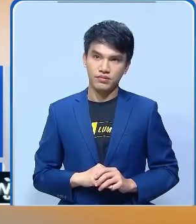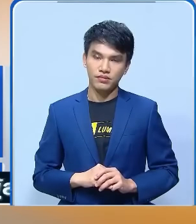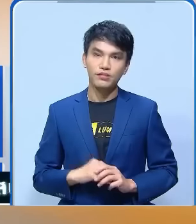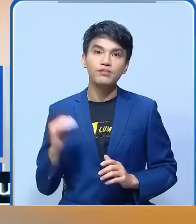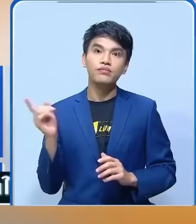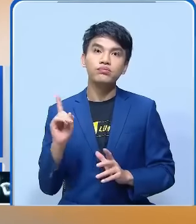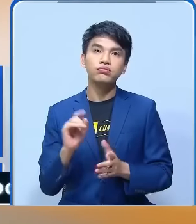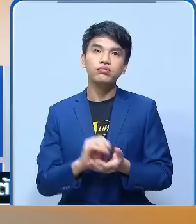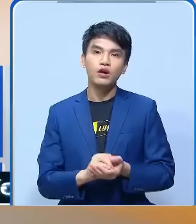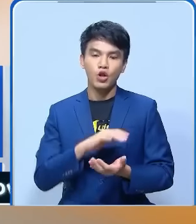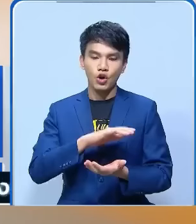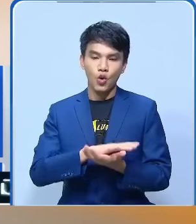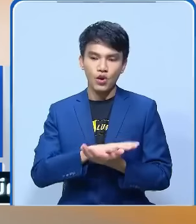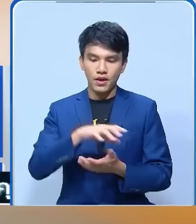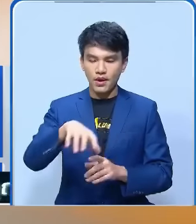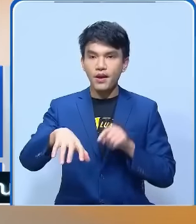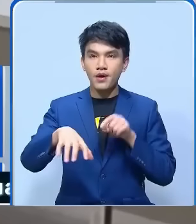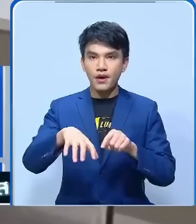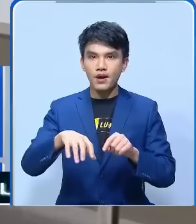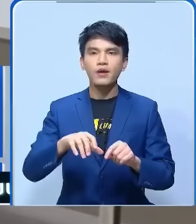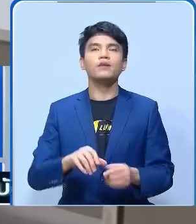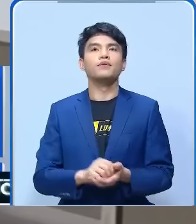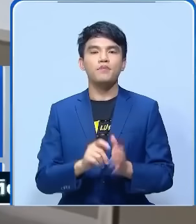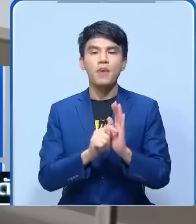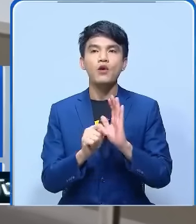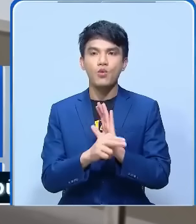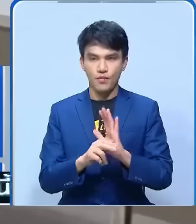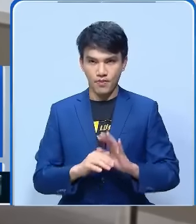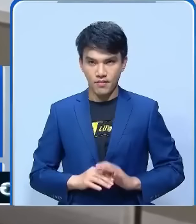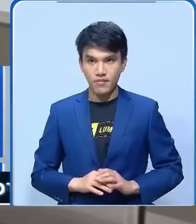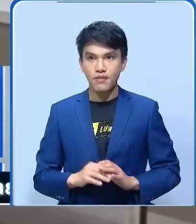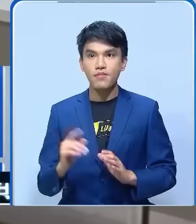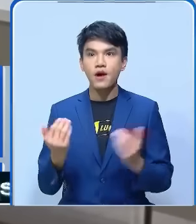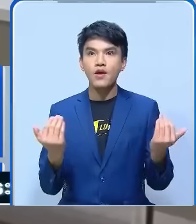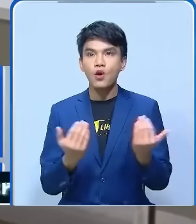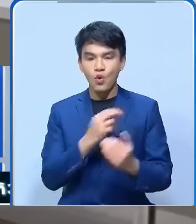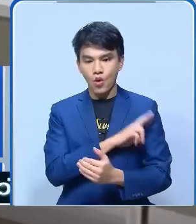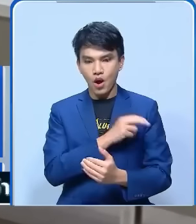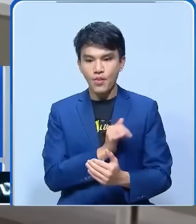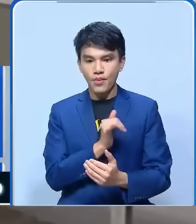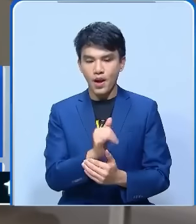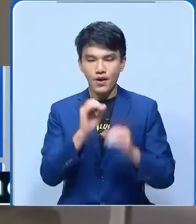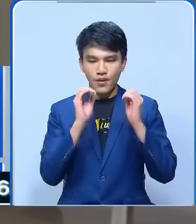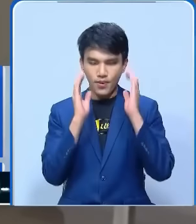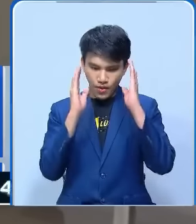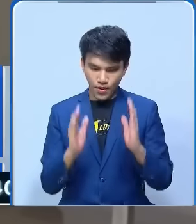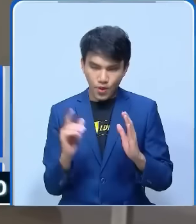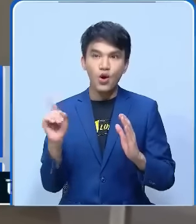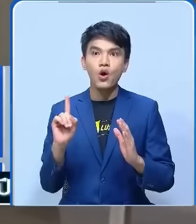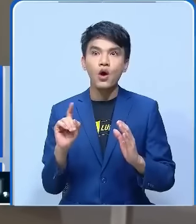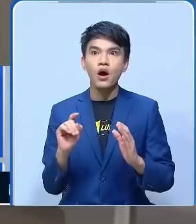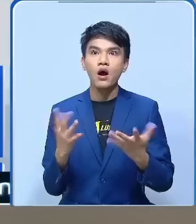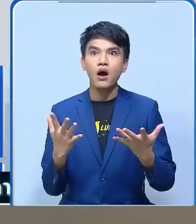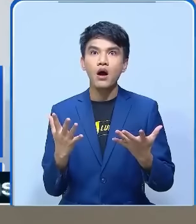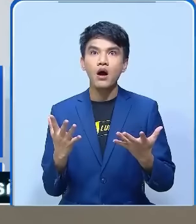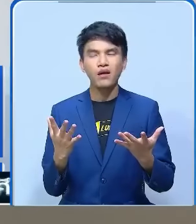การณ์นี้เกิดขึ้นที่โรงเรียนแห่งหนึ่งนะคะย่านลำลูกกาจังหวัดปทุมธานีนี่แหละพอลูกไปที่ห้องพยาบาลครูห้องพยาบาลบอกว่าอ้าวอีกแล้วห